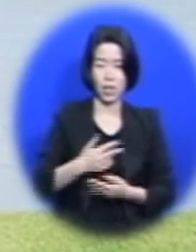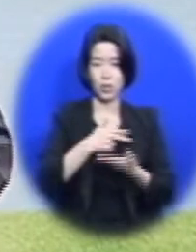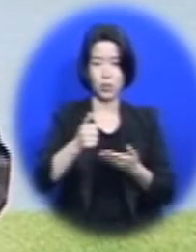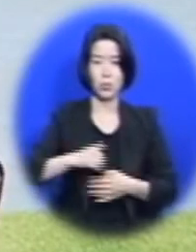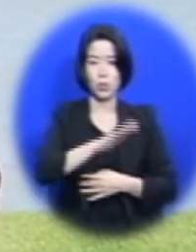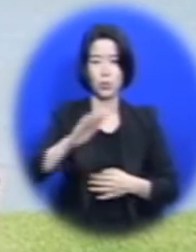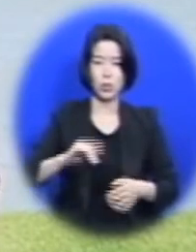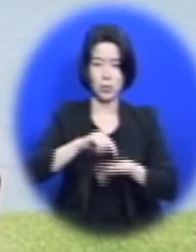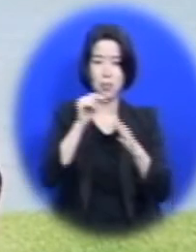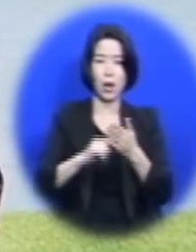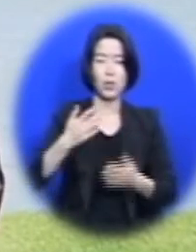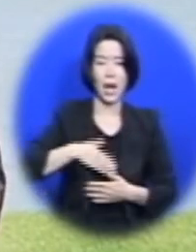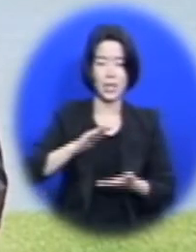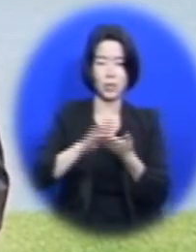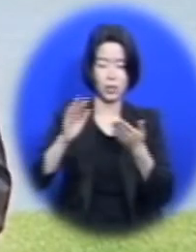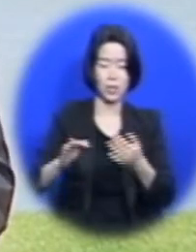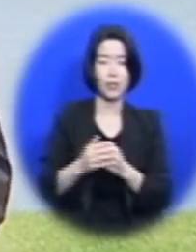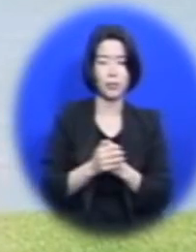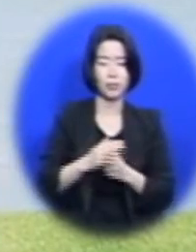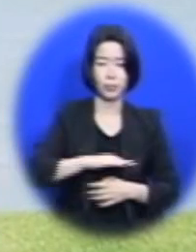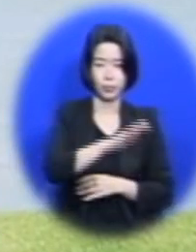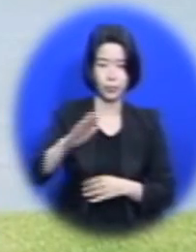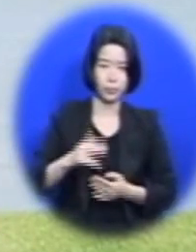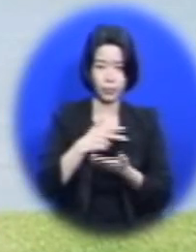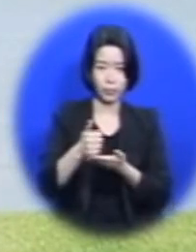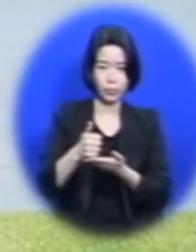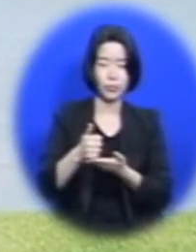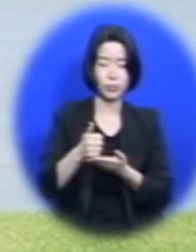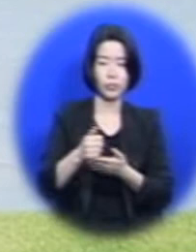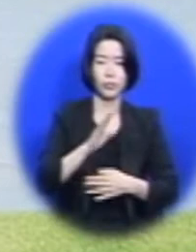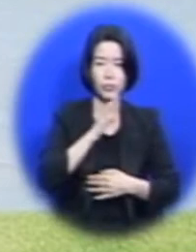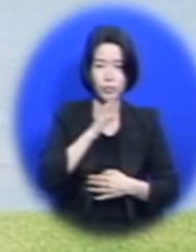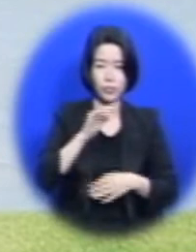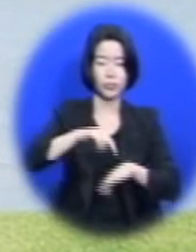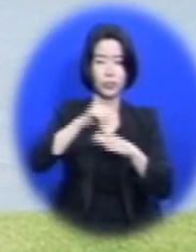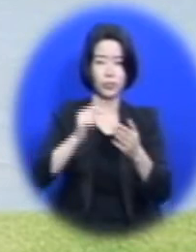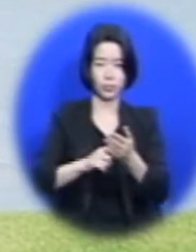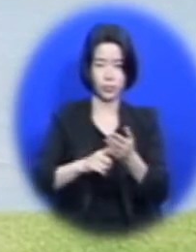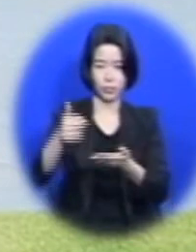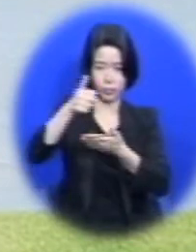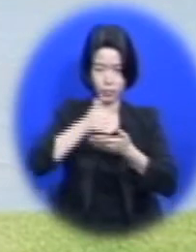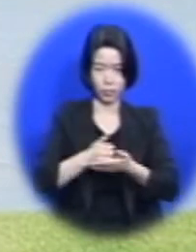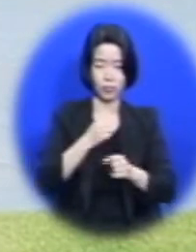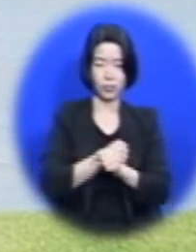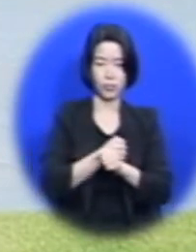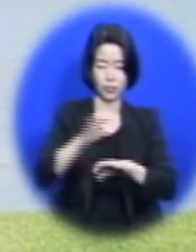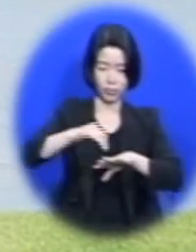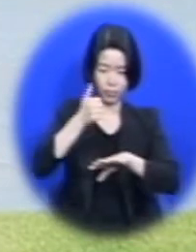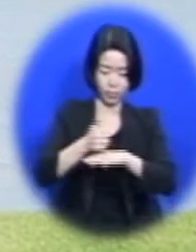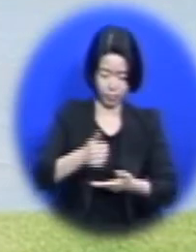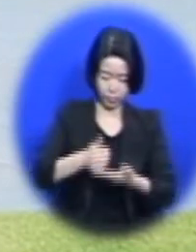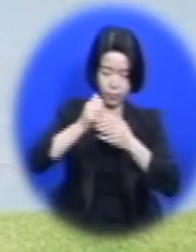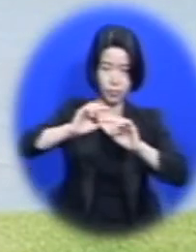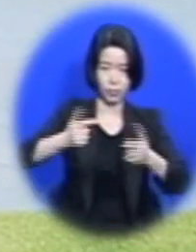우리 마음을 아십니다. 우리가 주님을 진정으로 마음에 영접하고 왕으로 섬기지